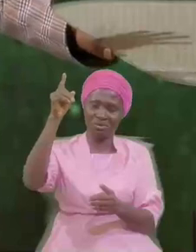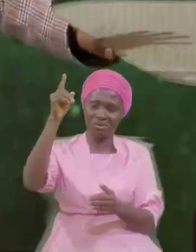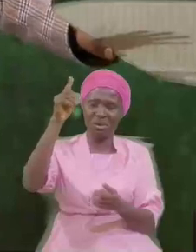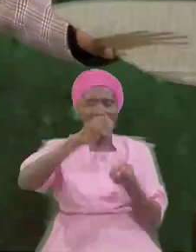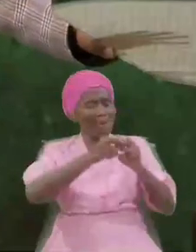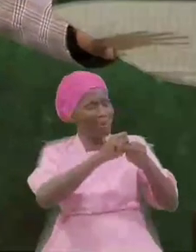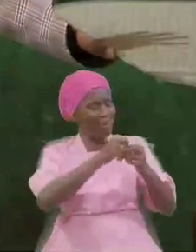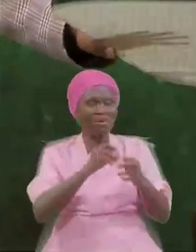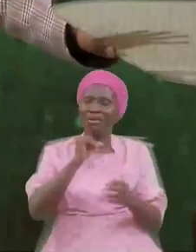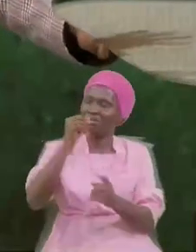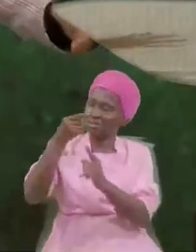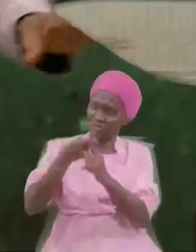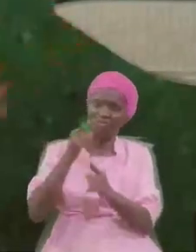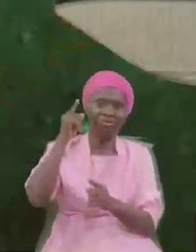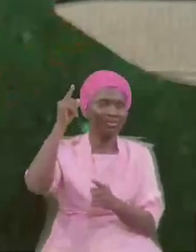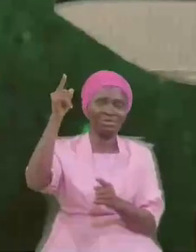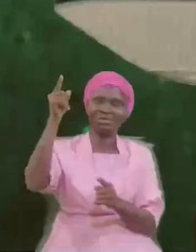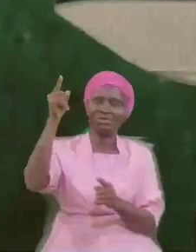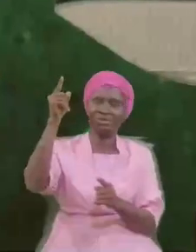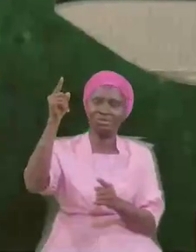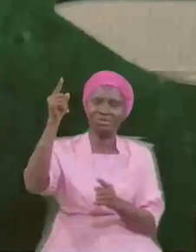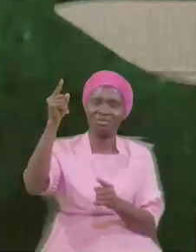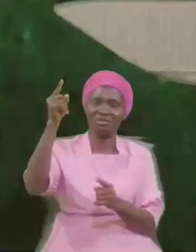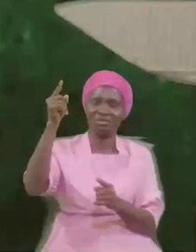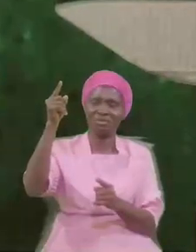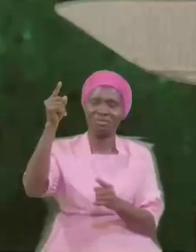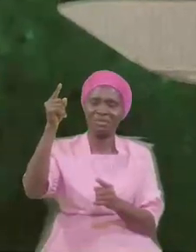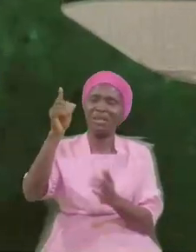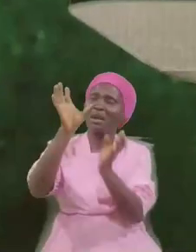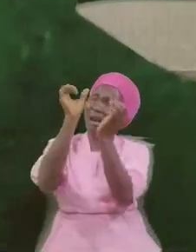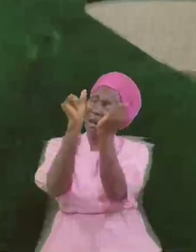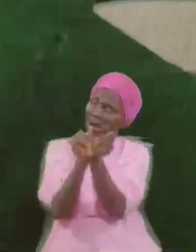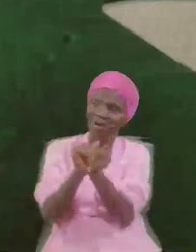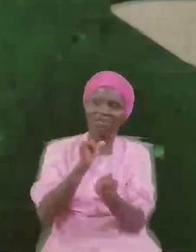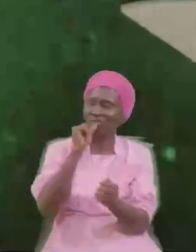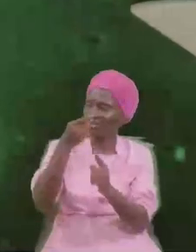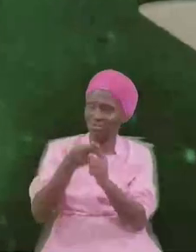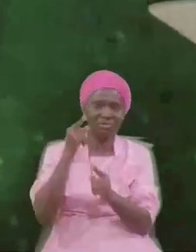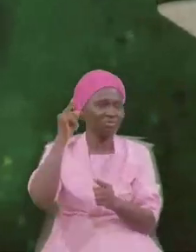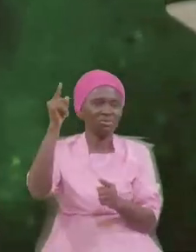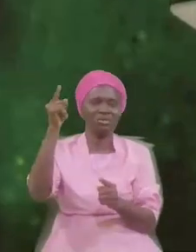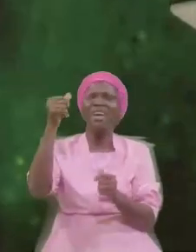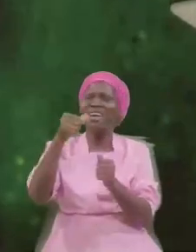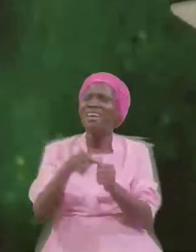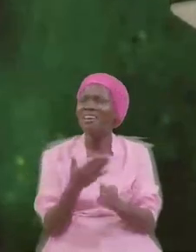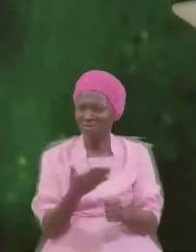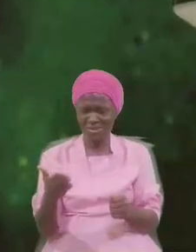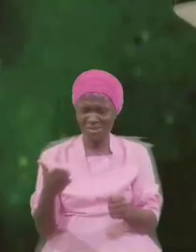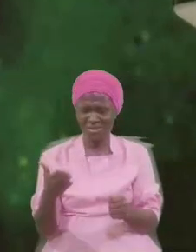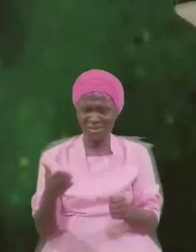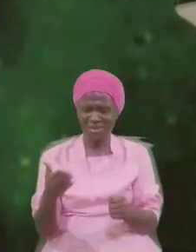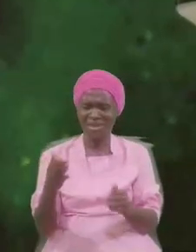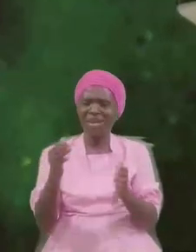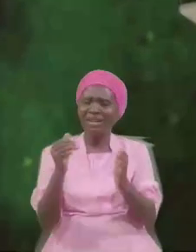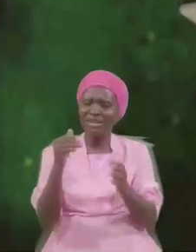La calamité n'est pas de vous. La captivité n'est pas de toi, Seigneur. Tout ce